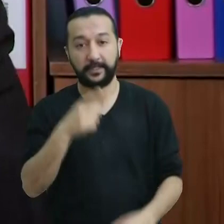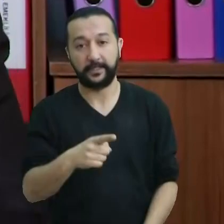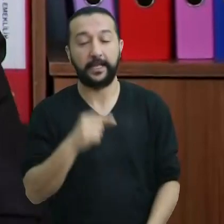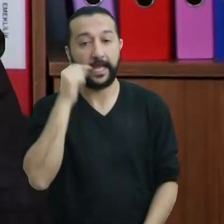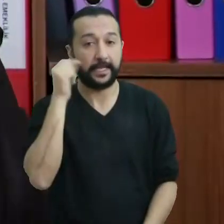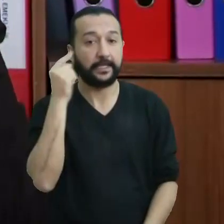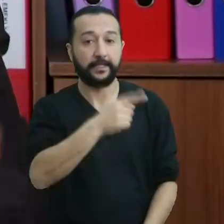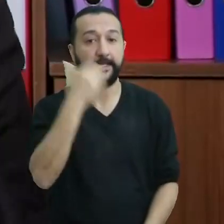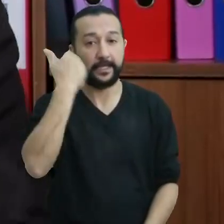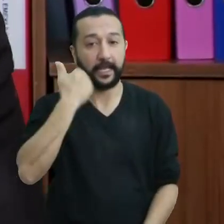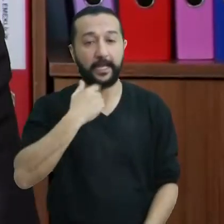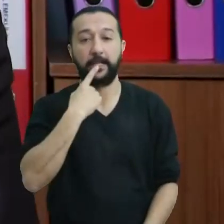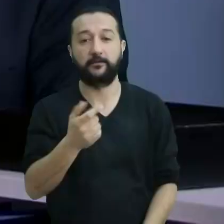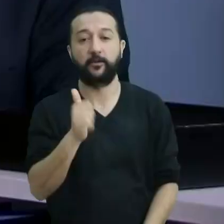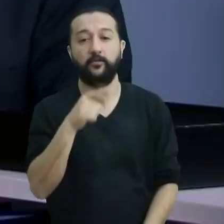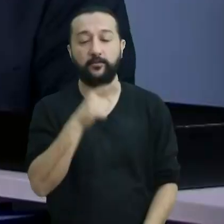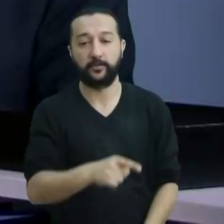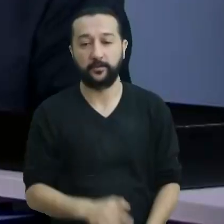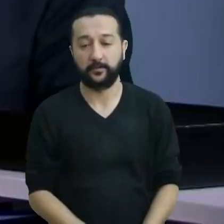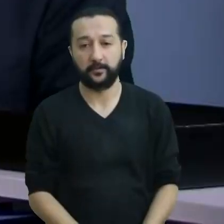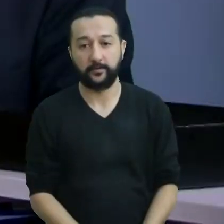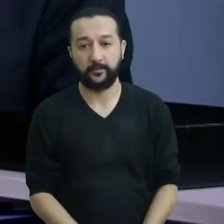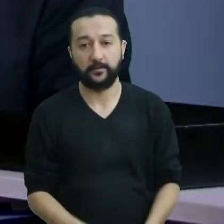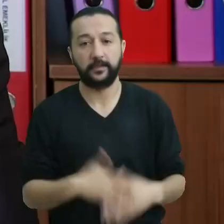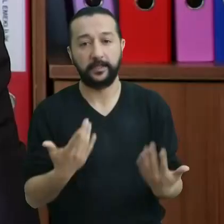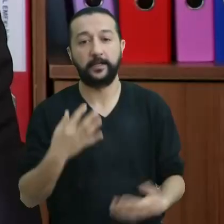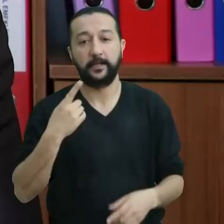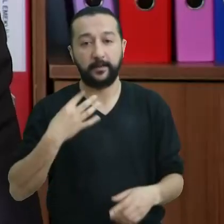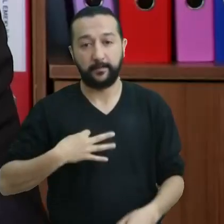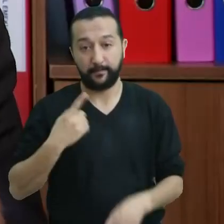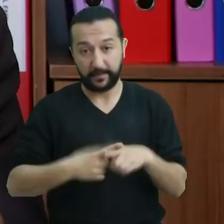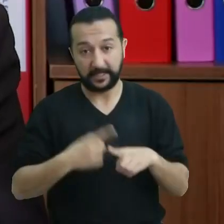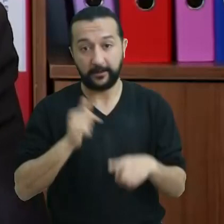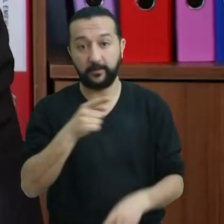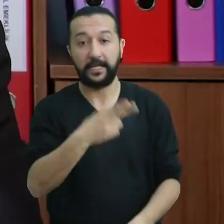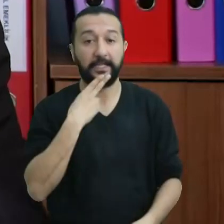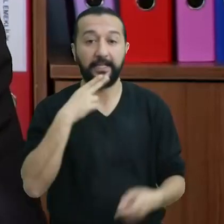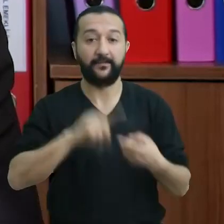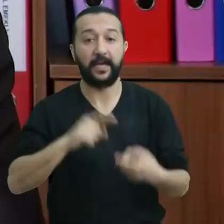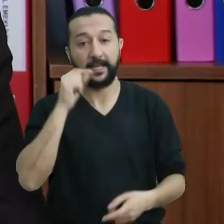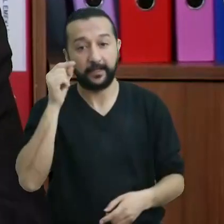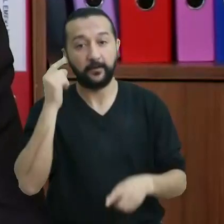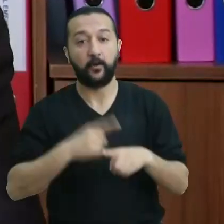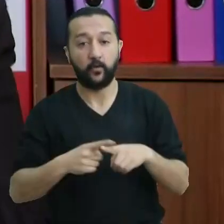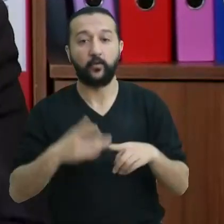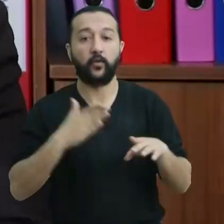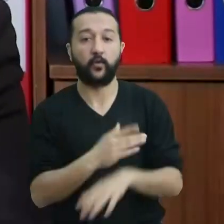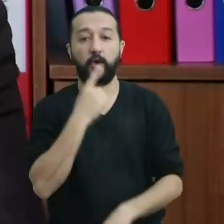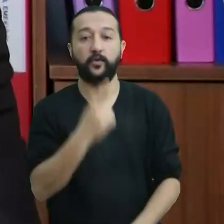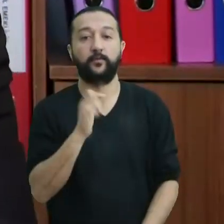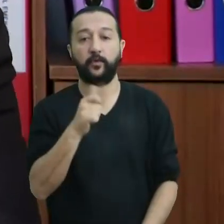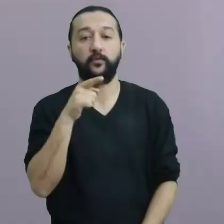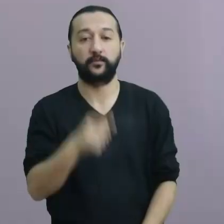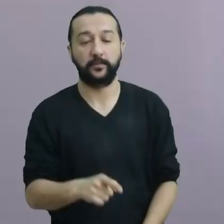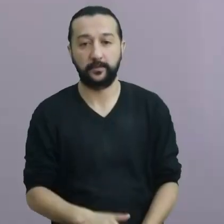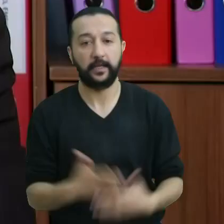de erkeklerin yalan söyleme günüymüş. Pazar günü ise kadınların ve erkeklerin ortak doğru söyleme